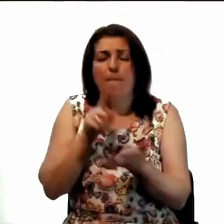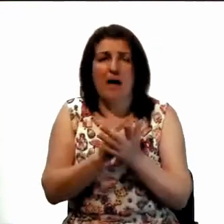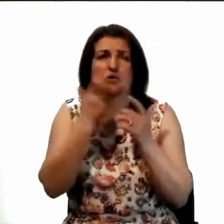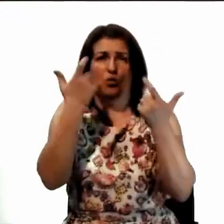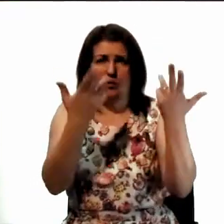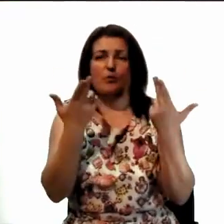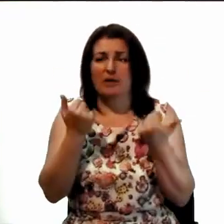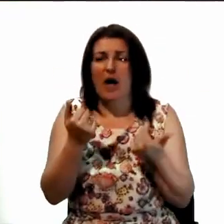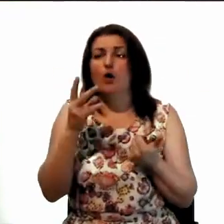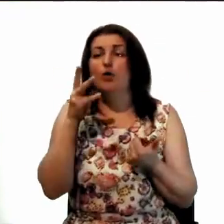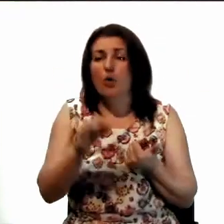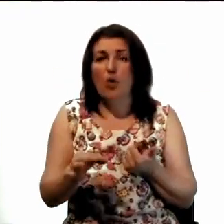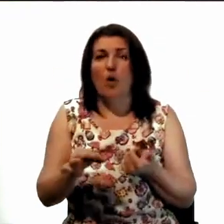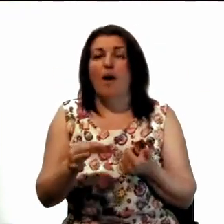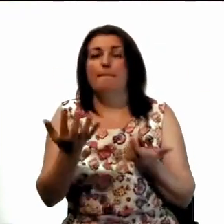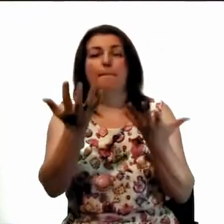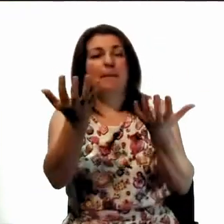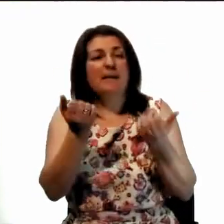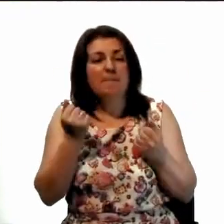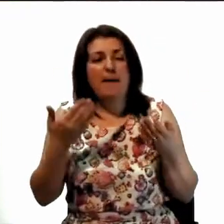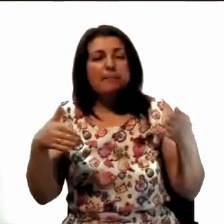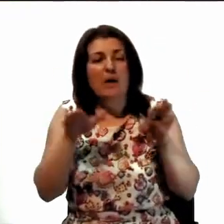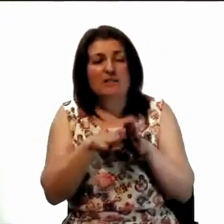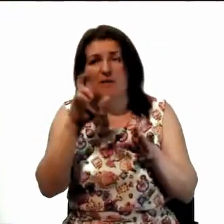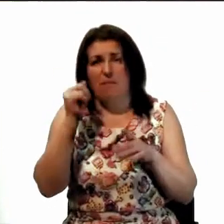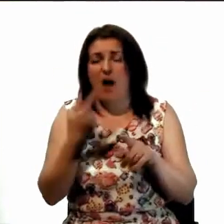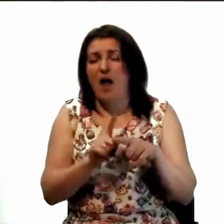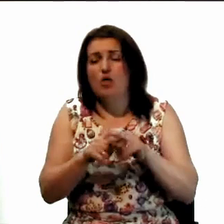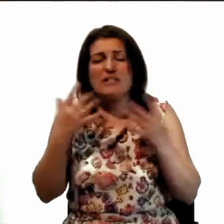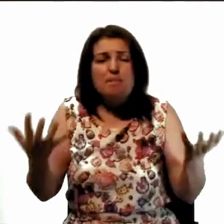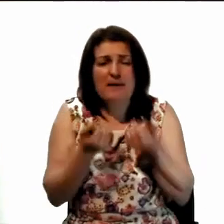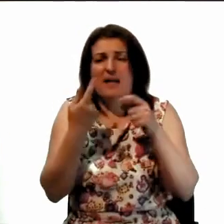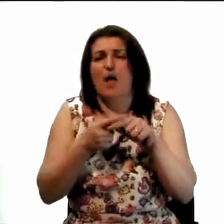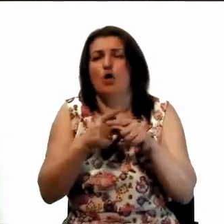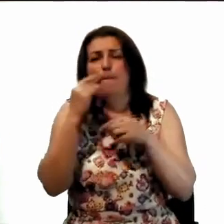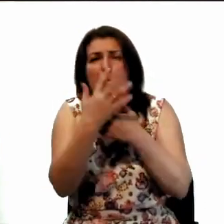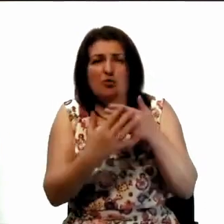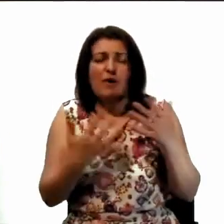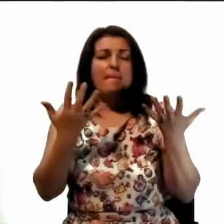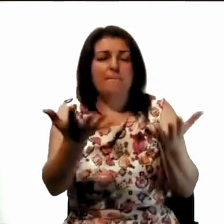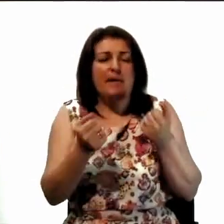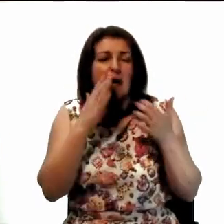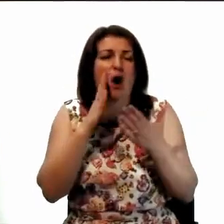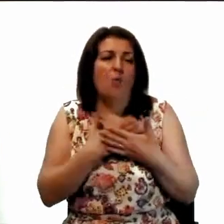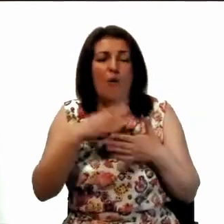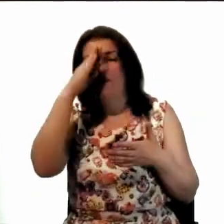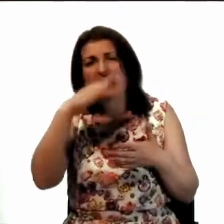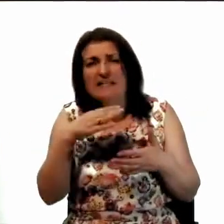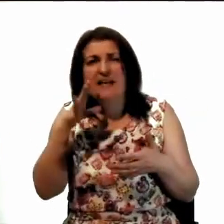но принимай благословение Божие, это спасение, это прощение. Принимай любовь Отца